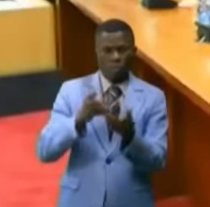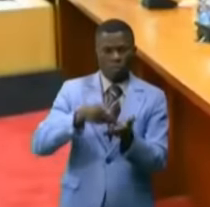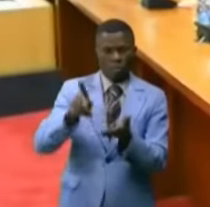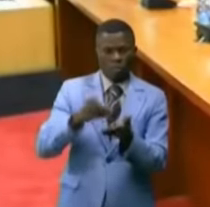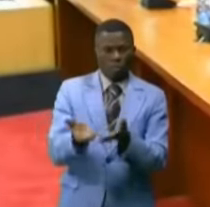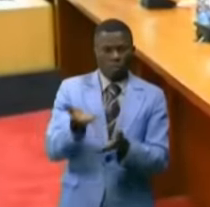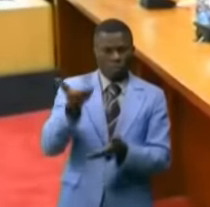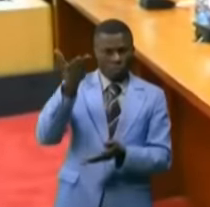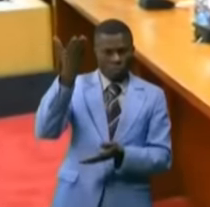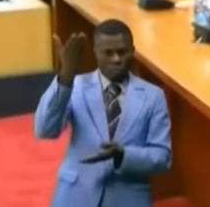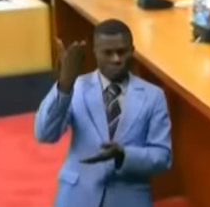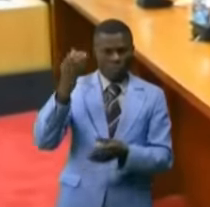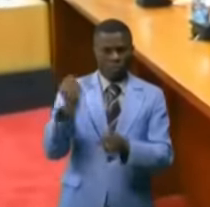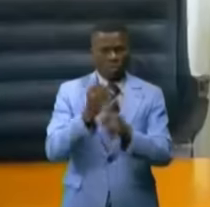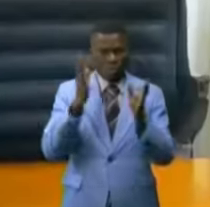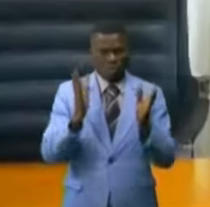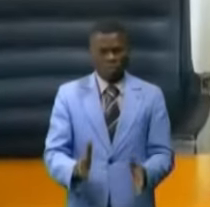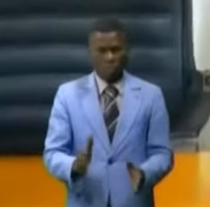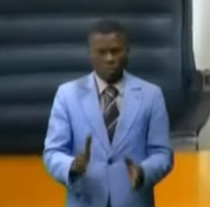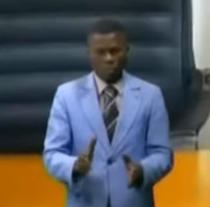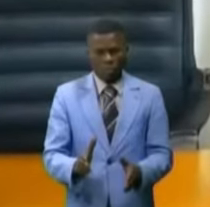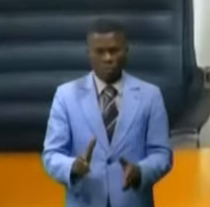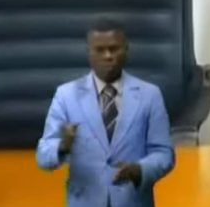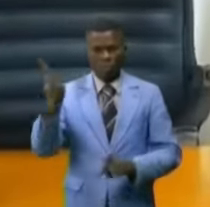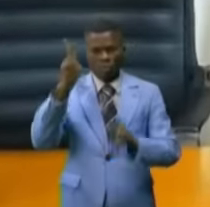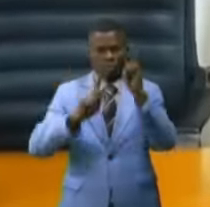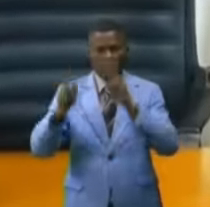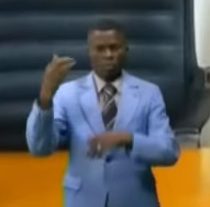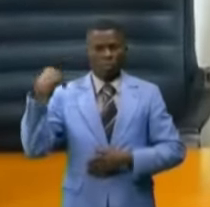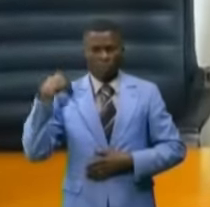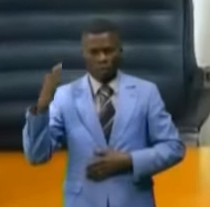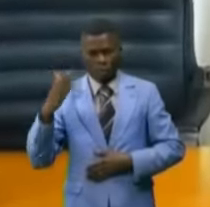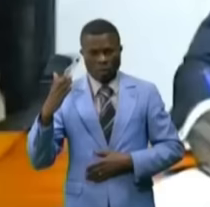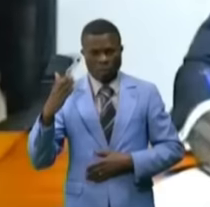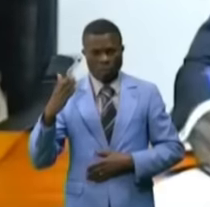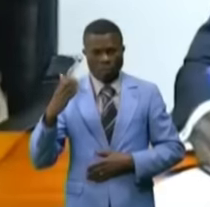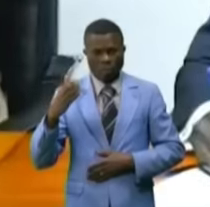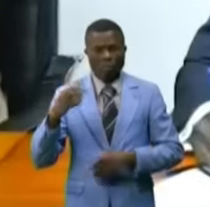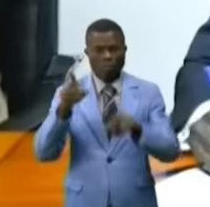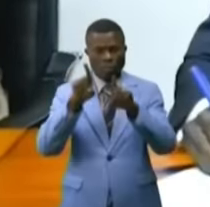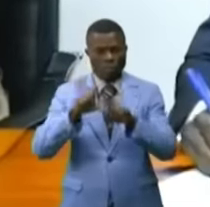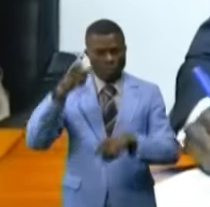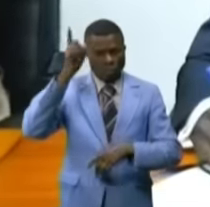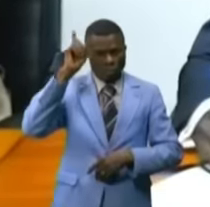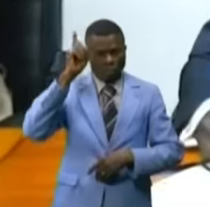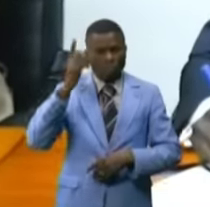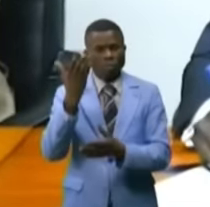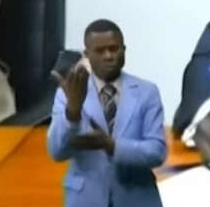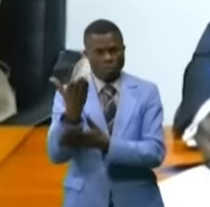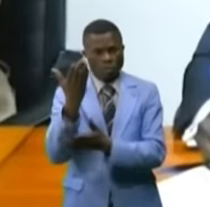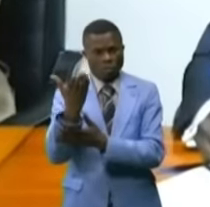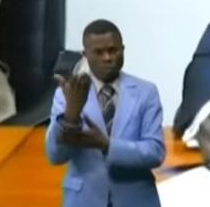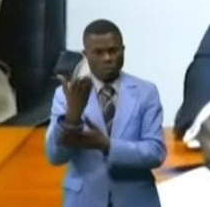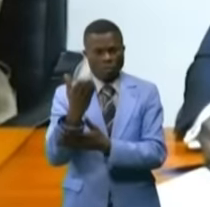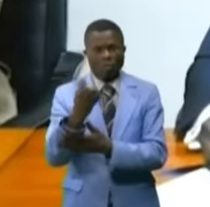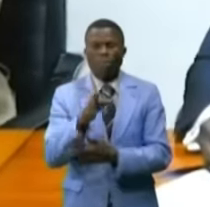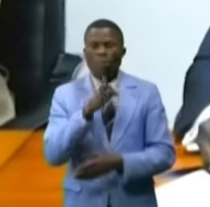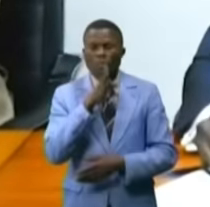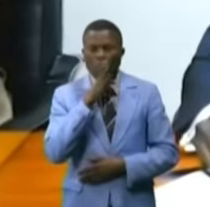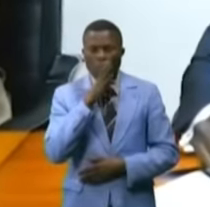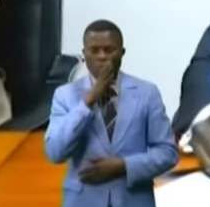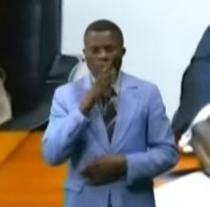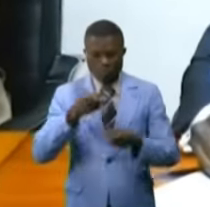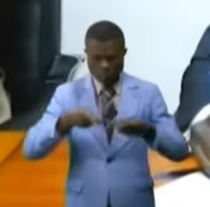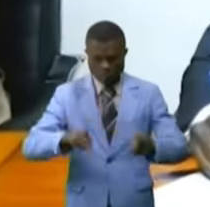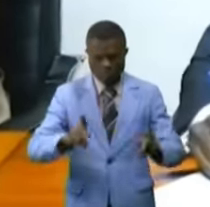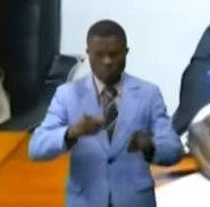salaire des agents des carrières des services publics de l'État qui étaient aussi une revendication des CIRAP. Sur instruction